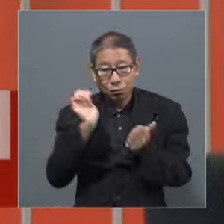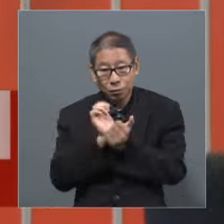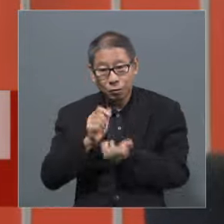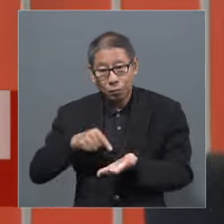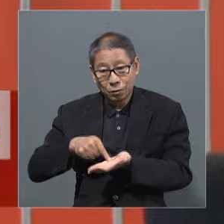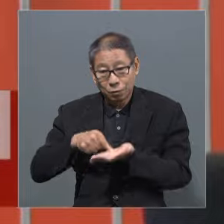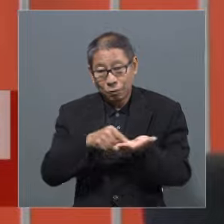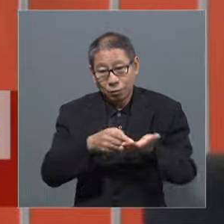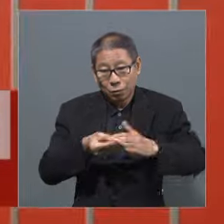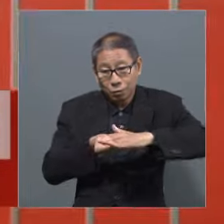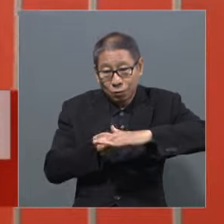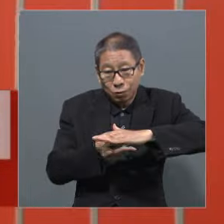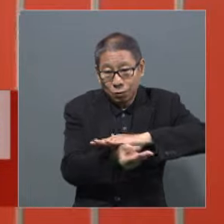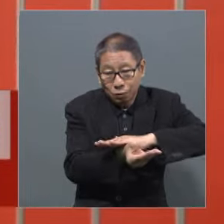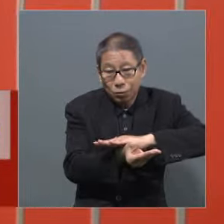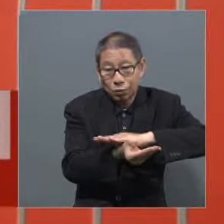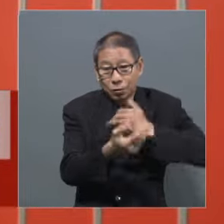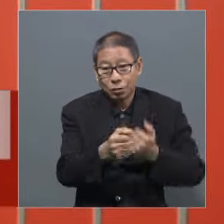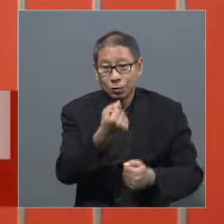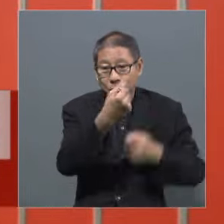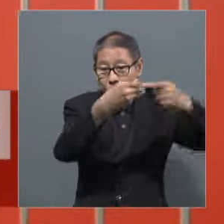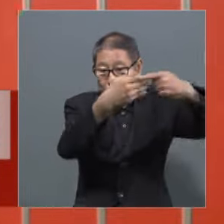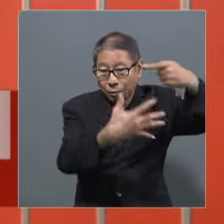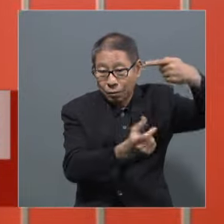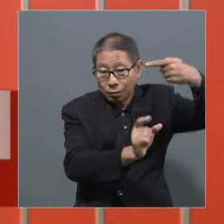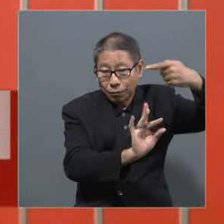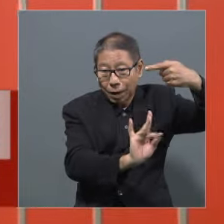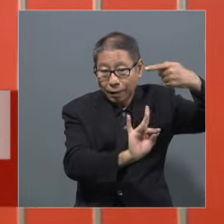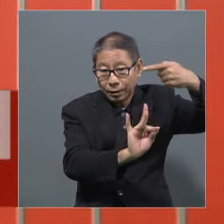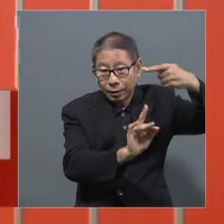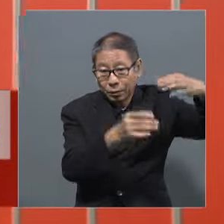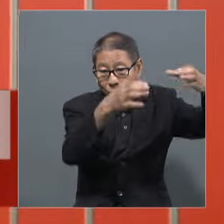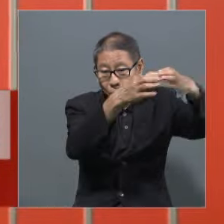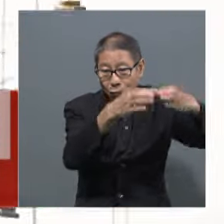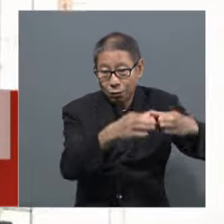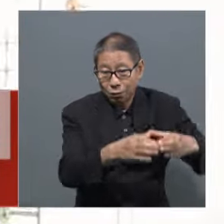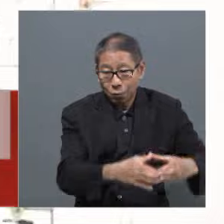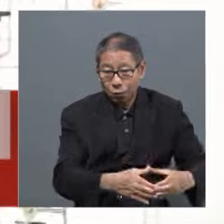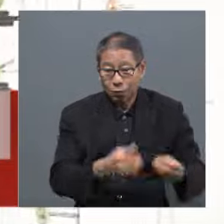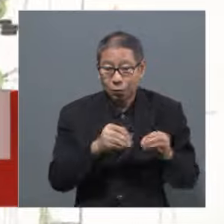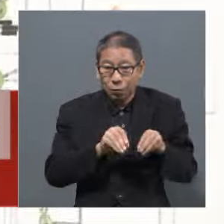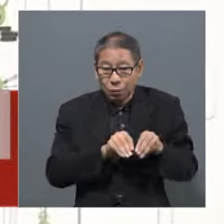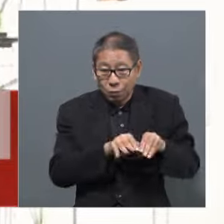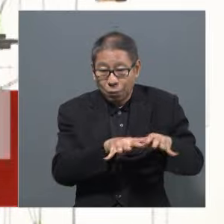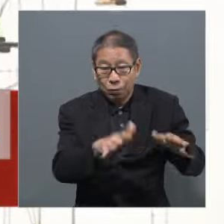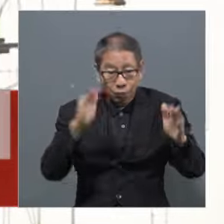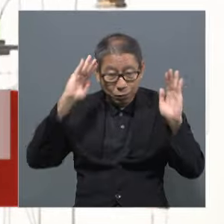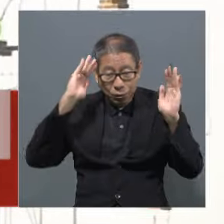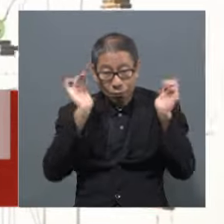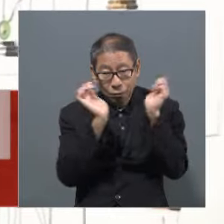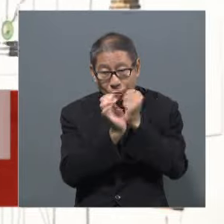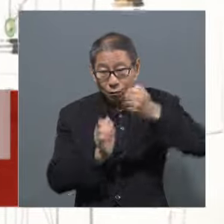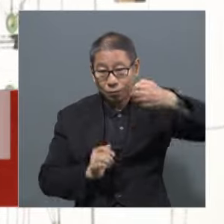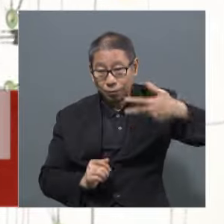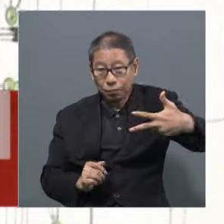จากสวยเว็บพนันและ 18กลุ่มธุรกิจครับก่อนที่จะขยายความถึงพฤติกรรมของตำรวจ 3กลุ่มด้วย